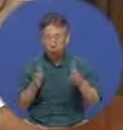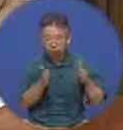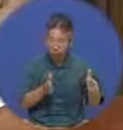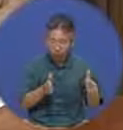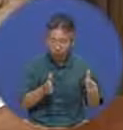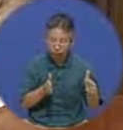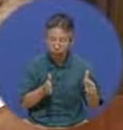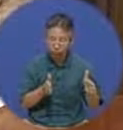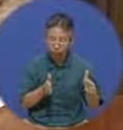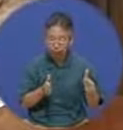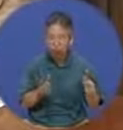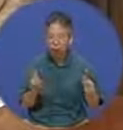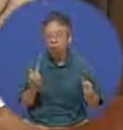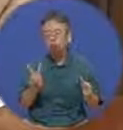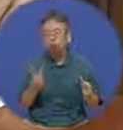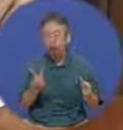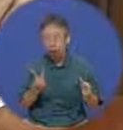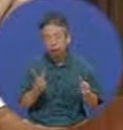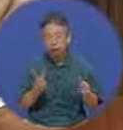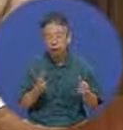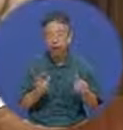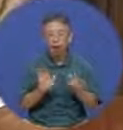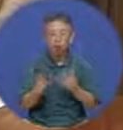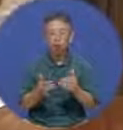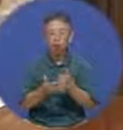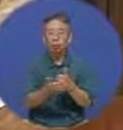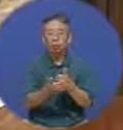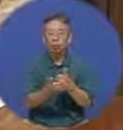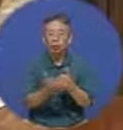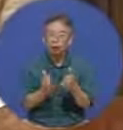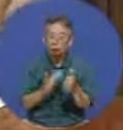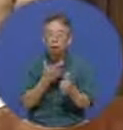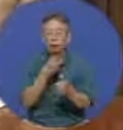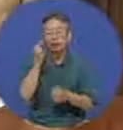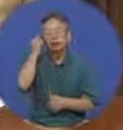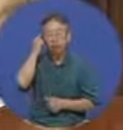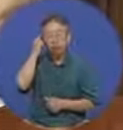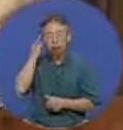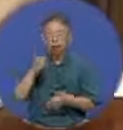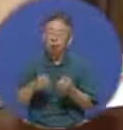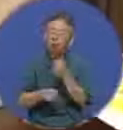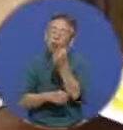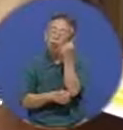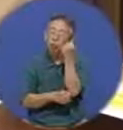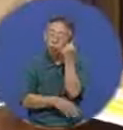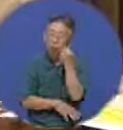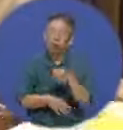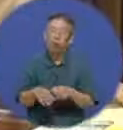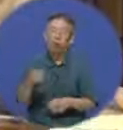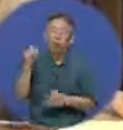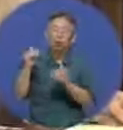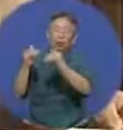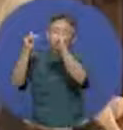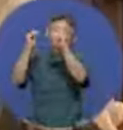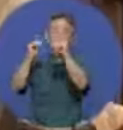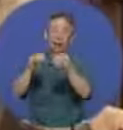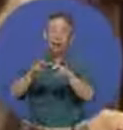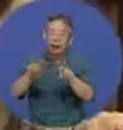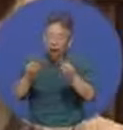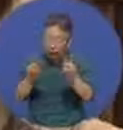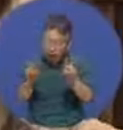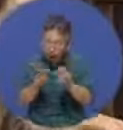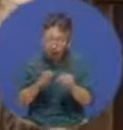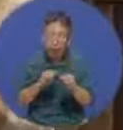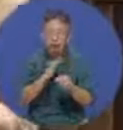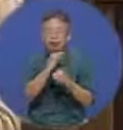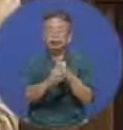りと子どもたちを 守りたいですね、 はい、 もともとあの大人があの開発したインターネットですけれども、ね、やは